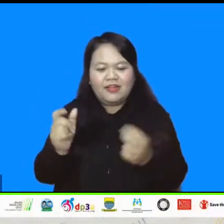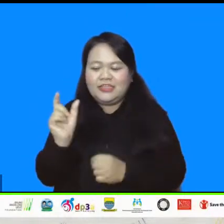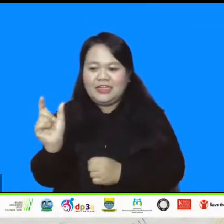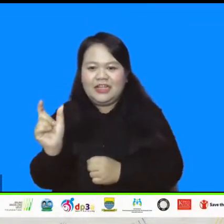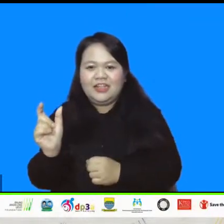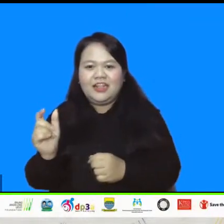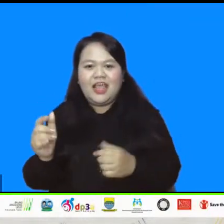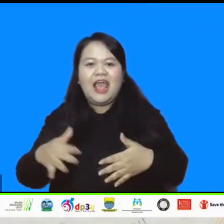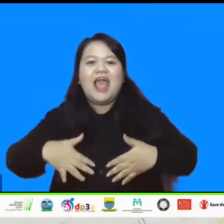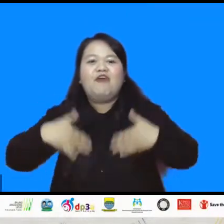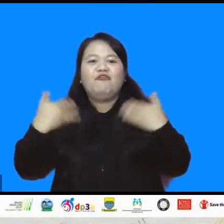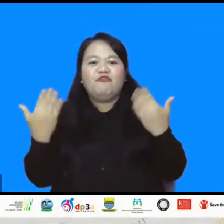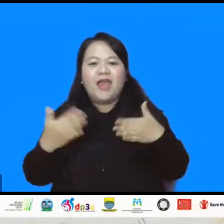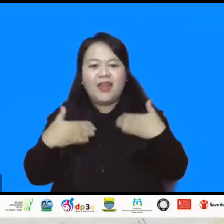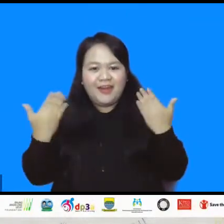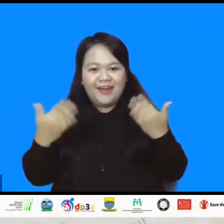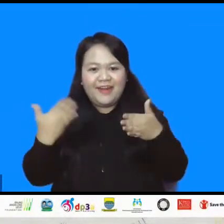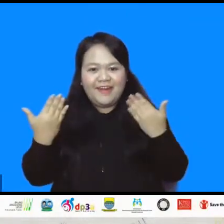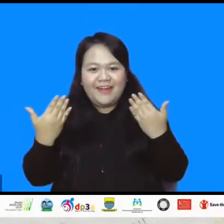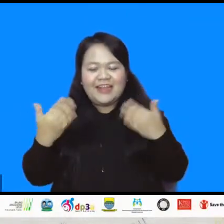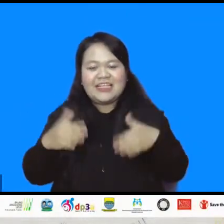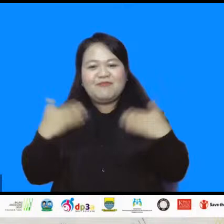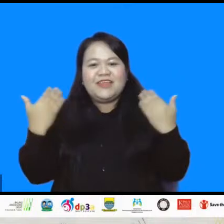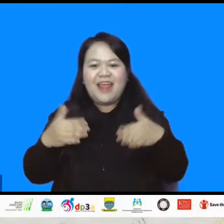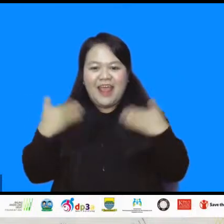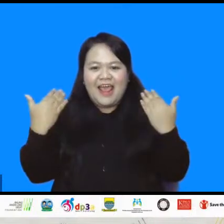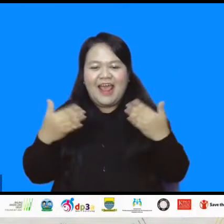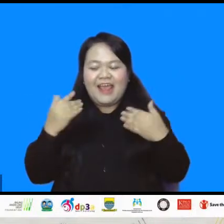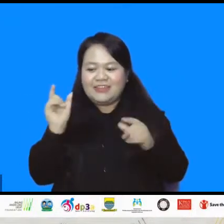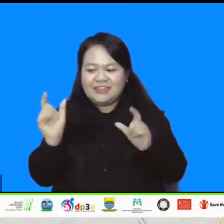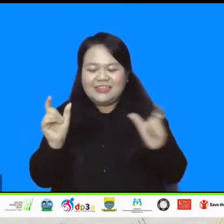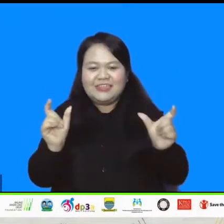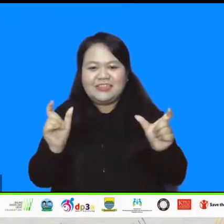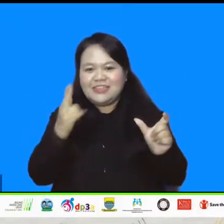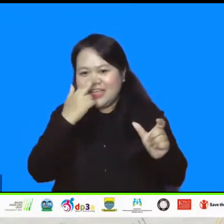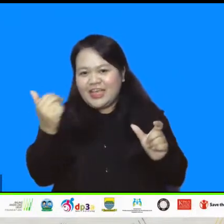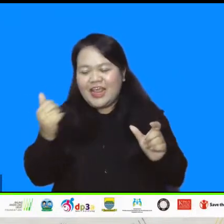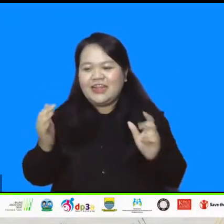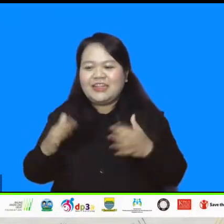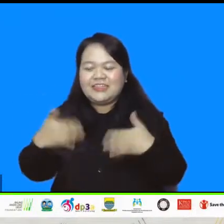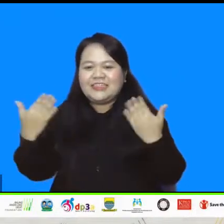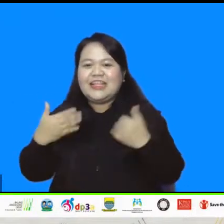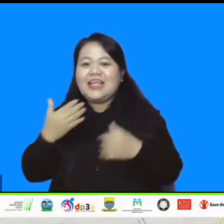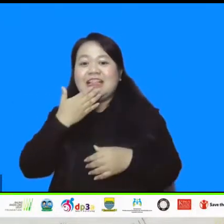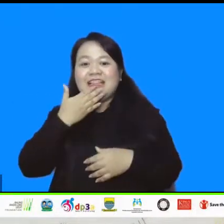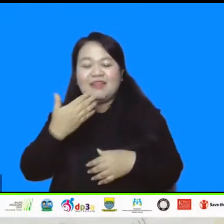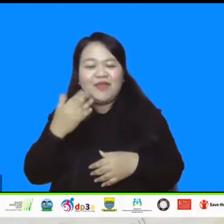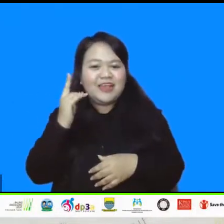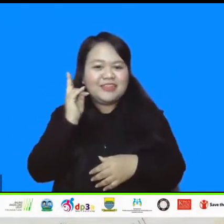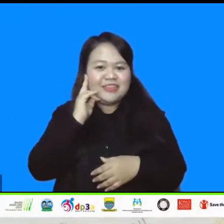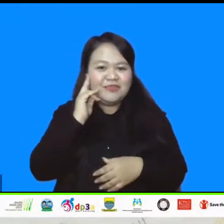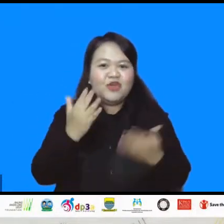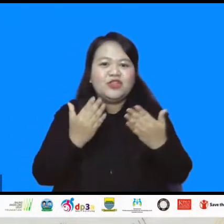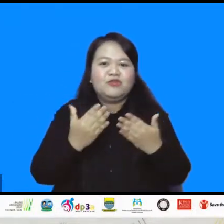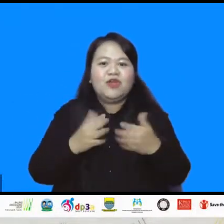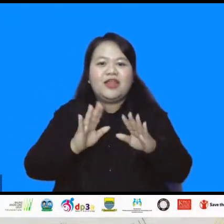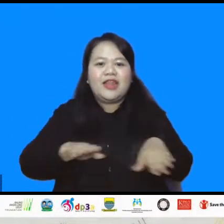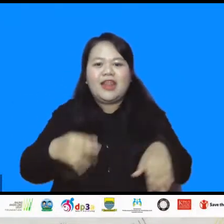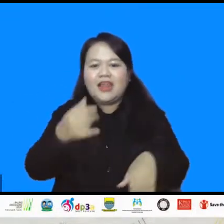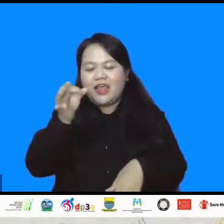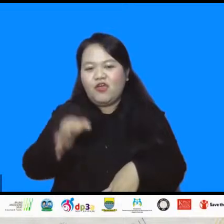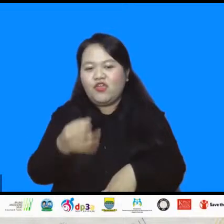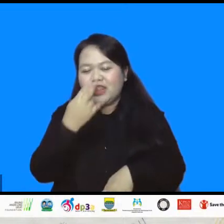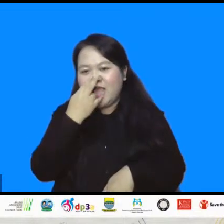kedua fun, apa gembira gitu ya. Oke, terima kasih ya Bun. Semoga anak-anak di Kota Bandung